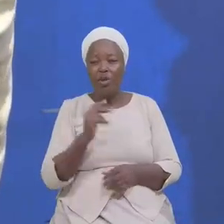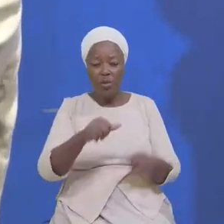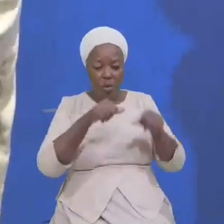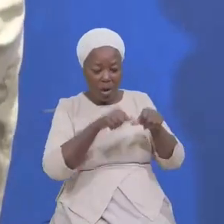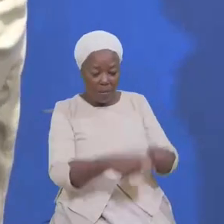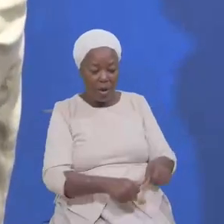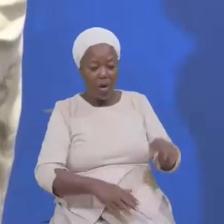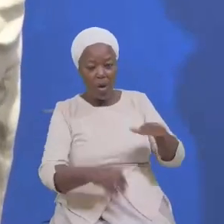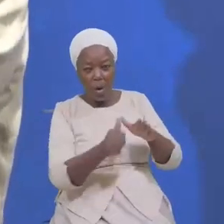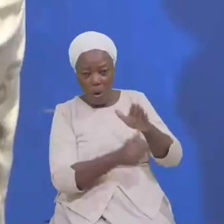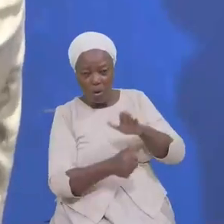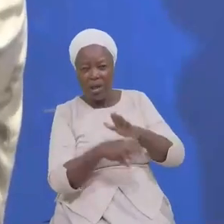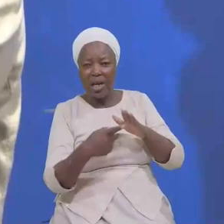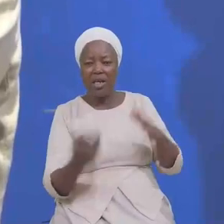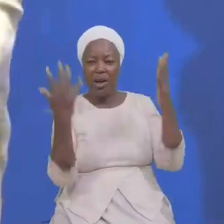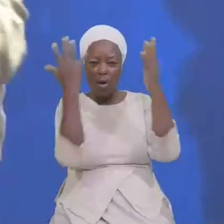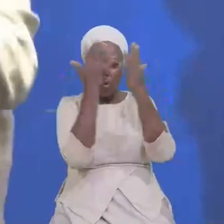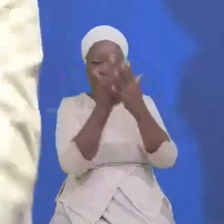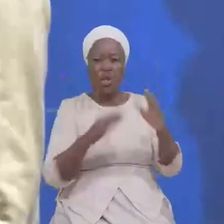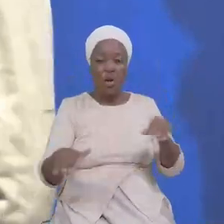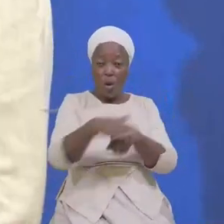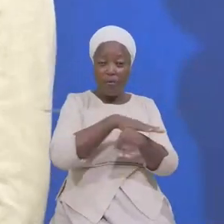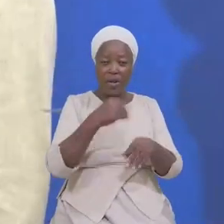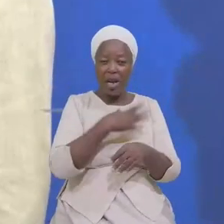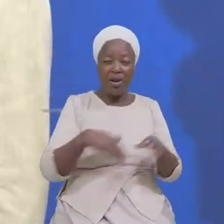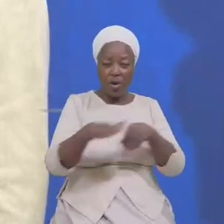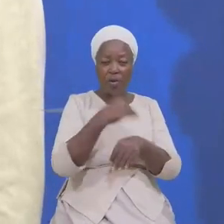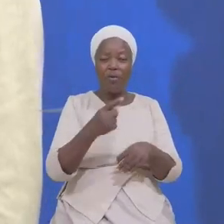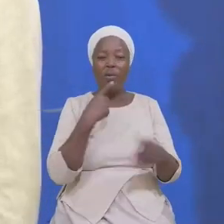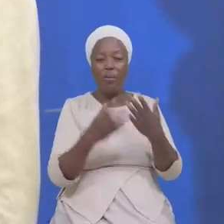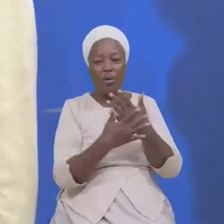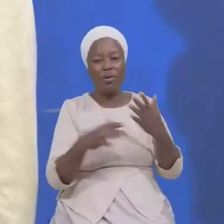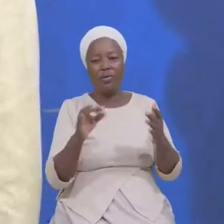demeurer sous la couverture et la protection du sang de l'agneau.